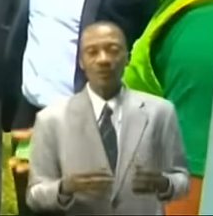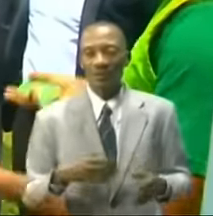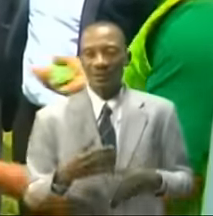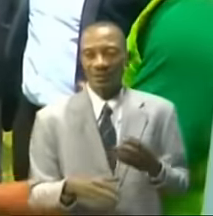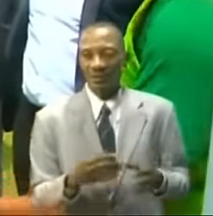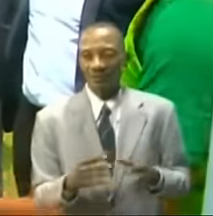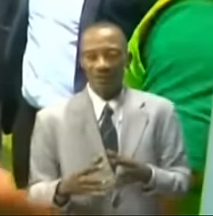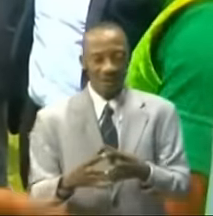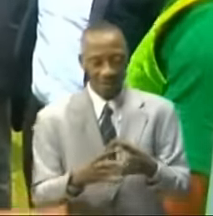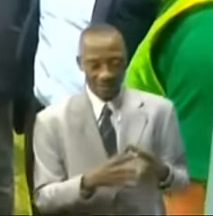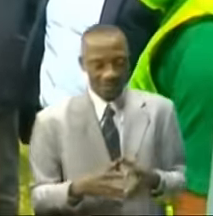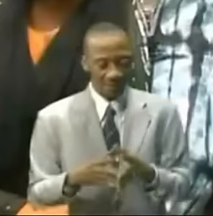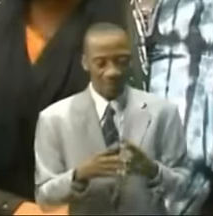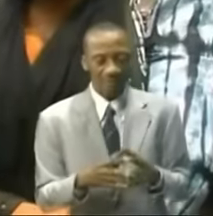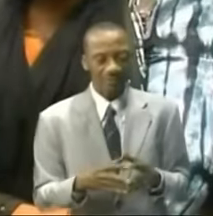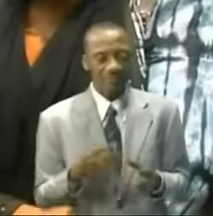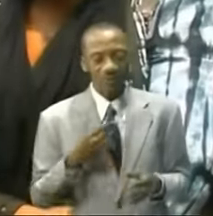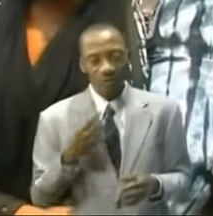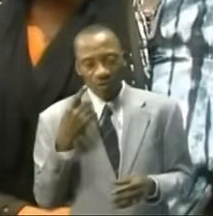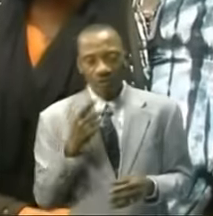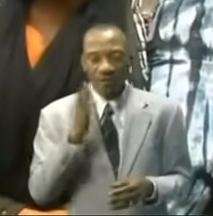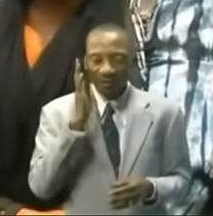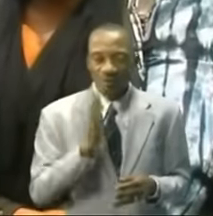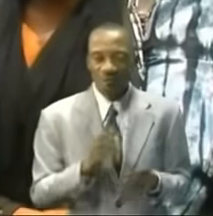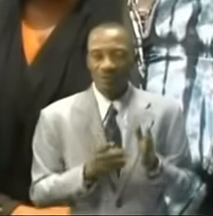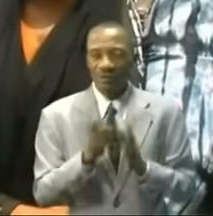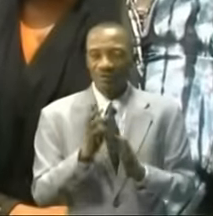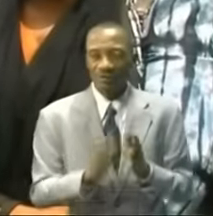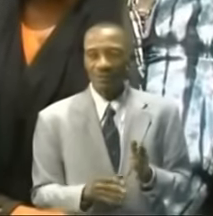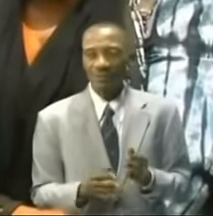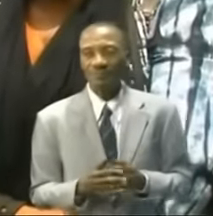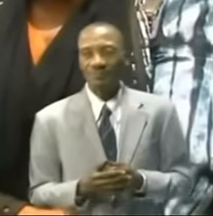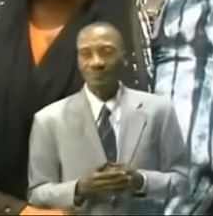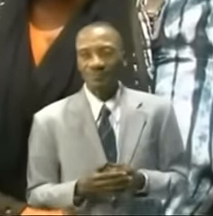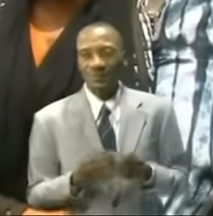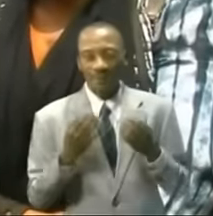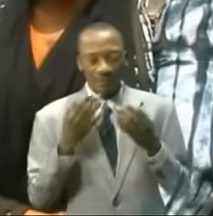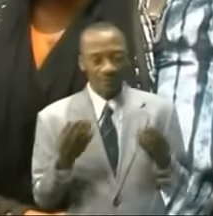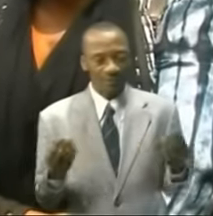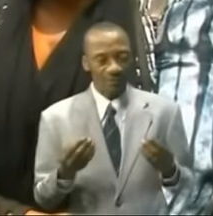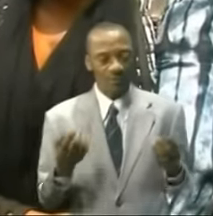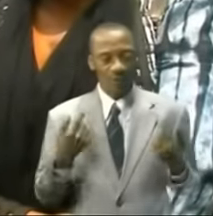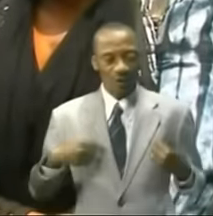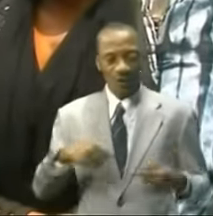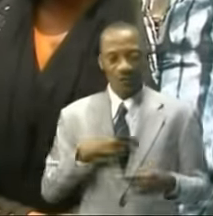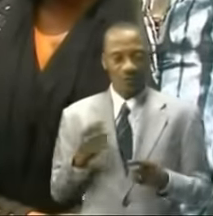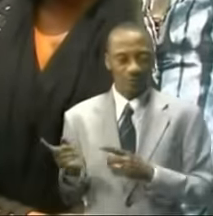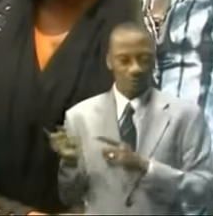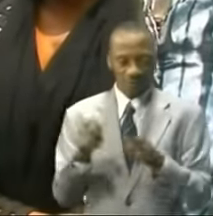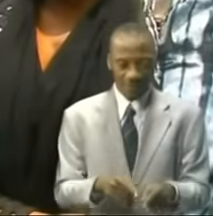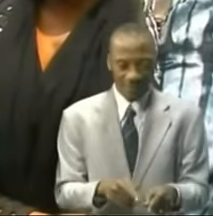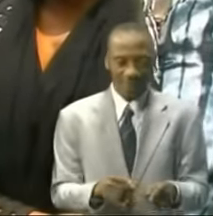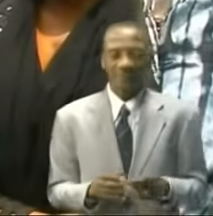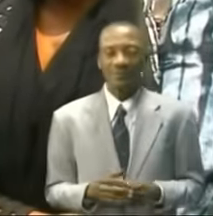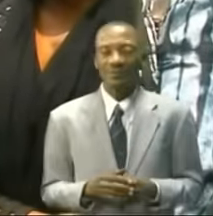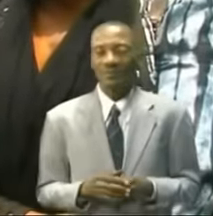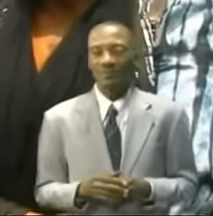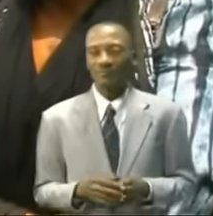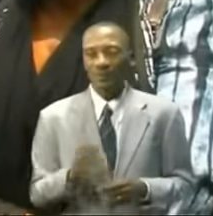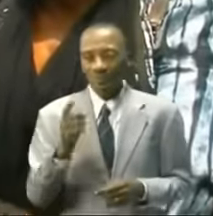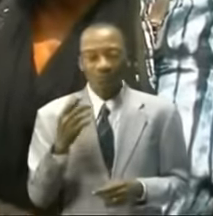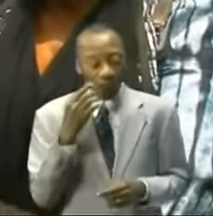durable. Et c'est pour cela que je suis venu ici aujourd'hui et j'ai vu des innovations